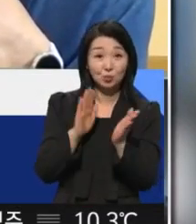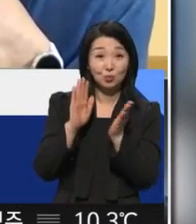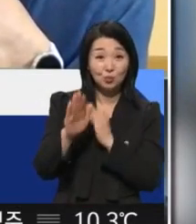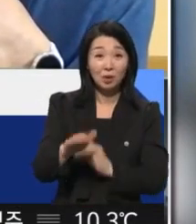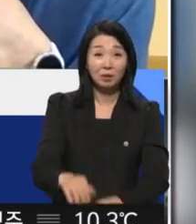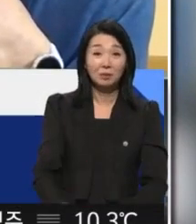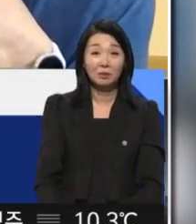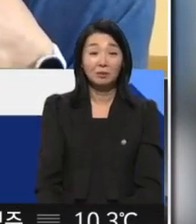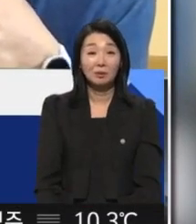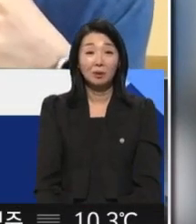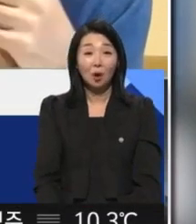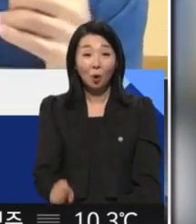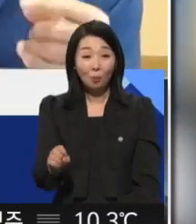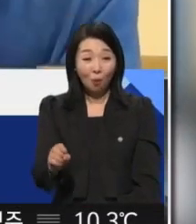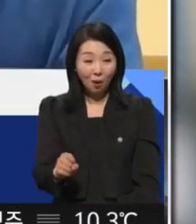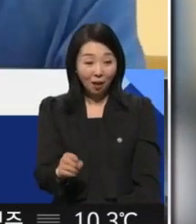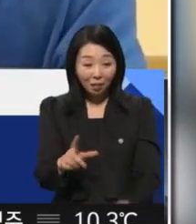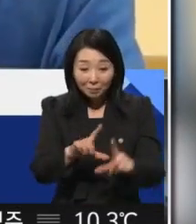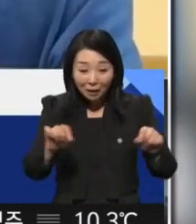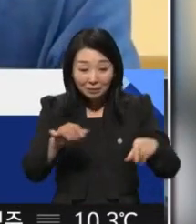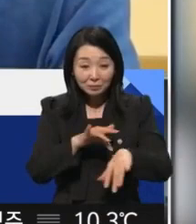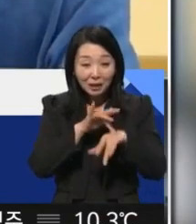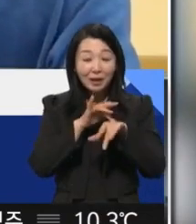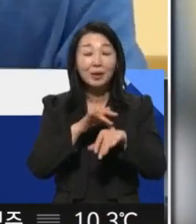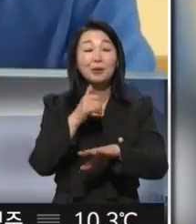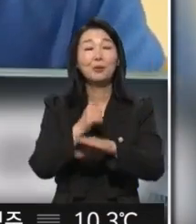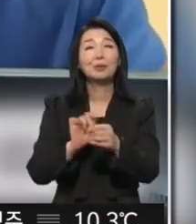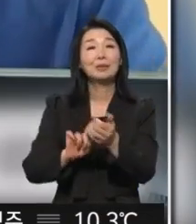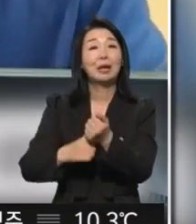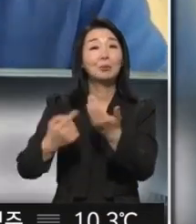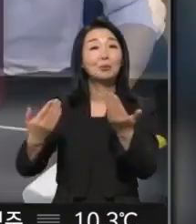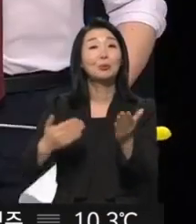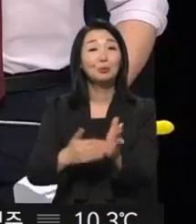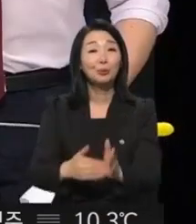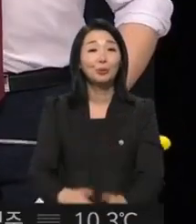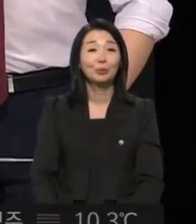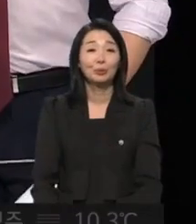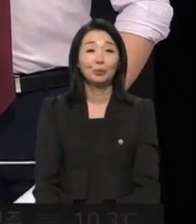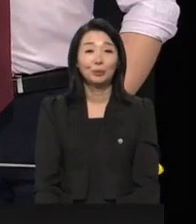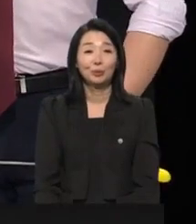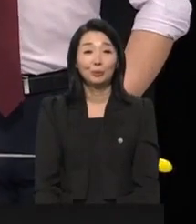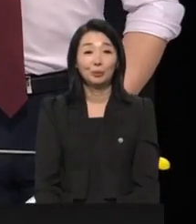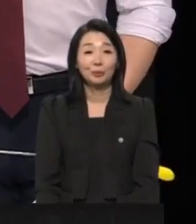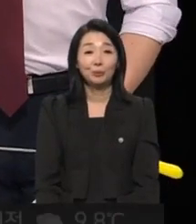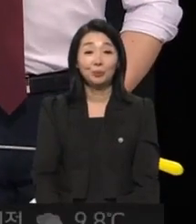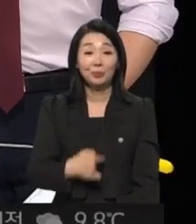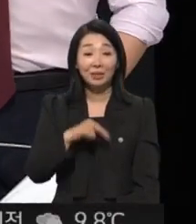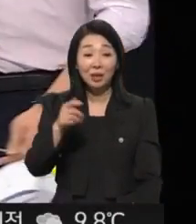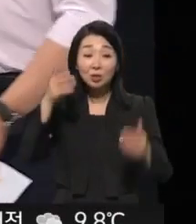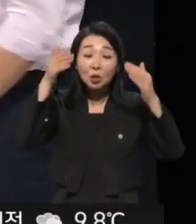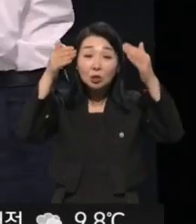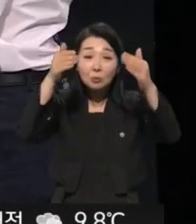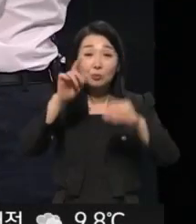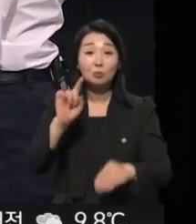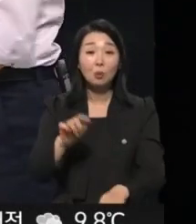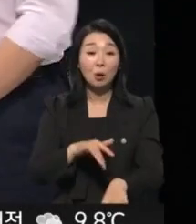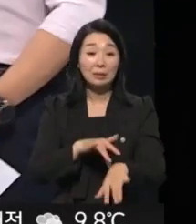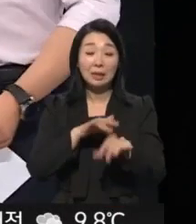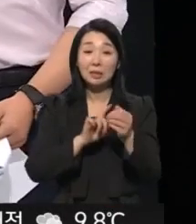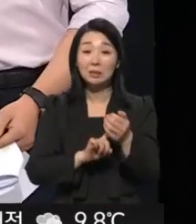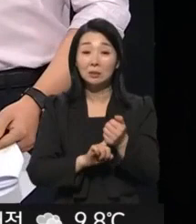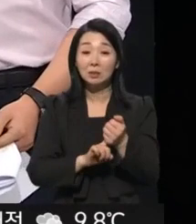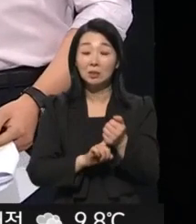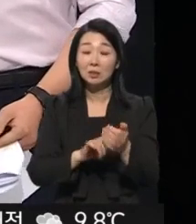맥주 뭐가 아무것도 없잖아요. 그랬더니 땅콩 주더라고요. 제가 여기서 주목한 건 바로